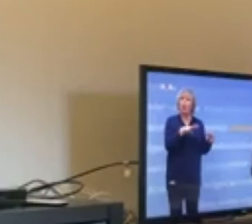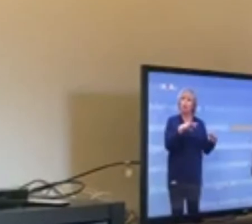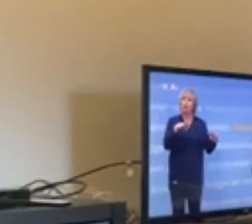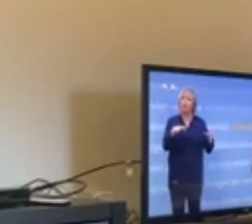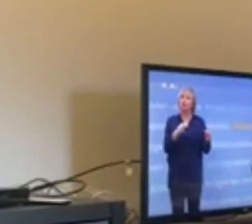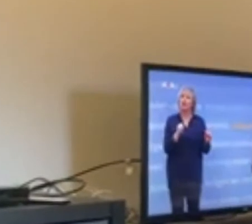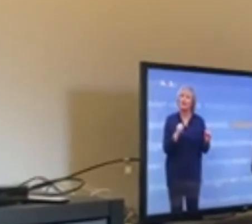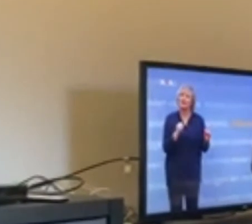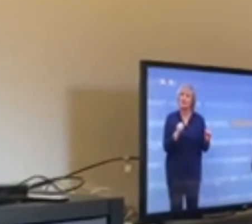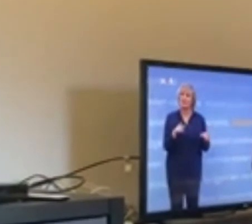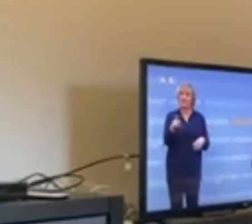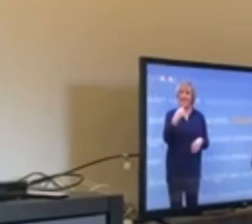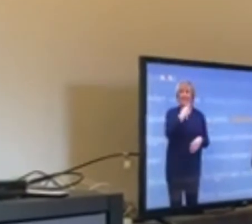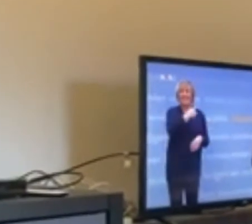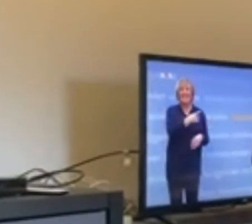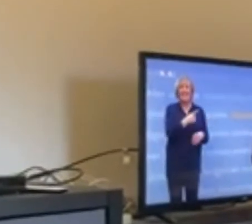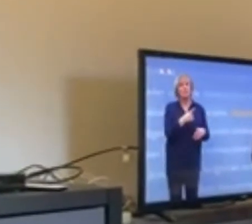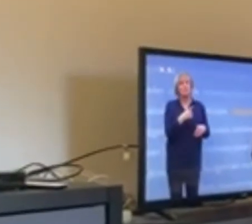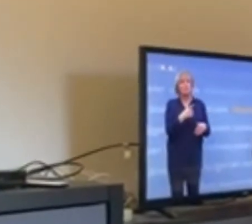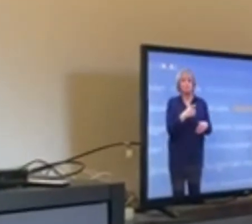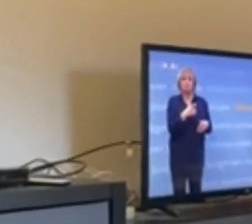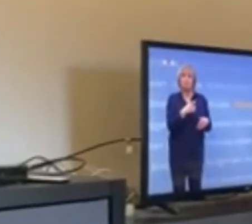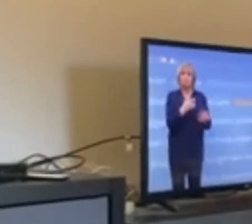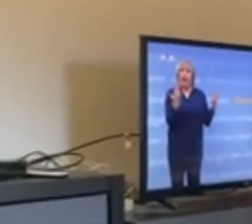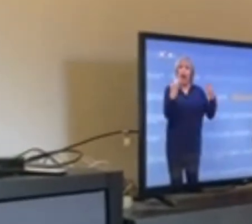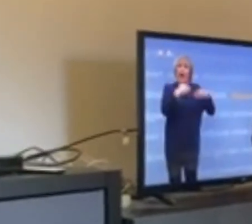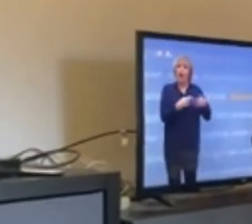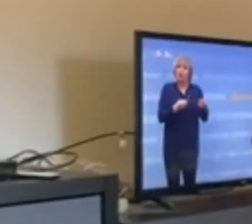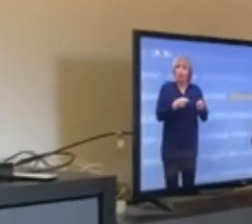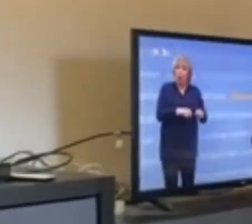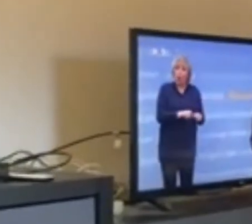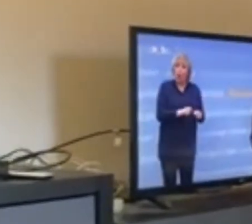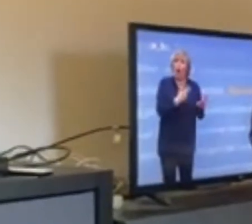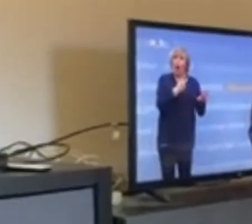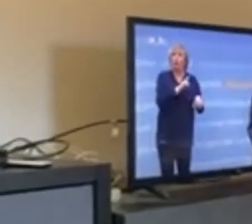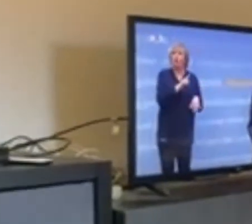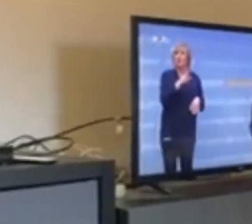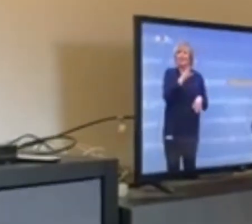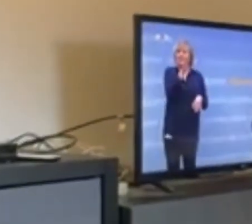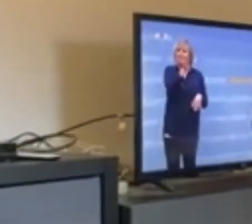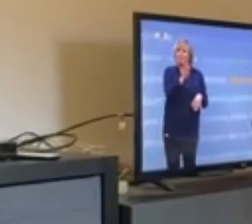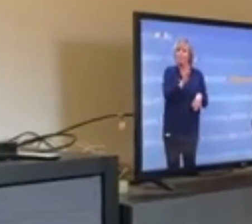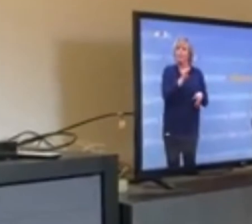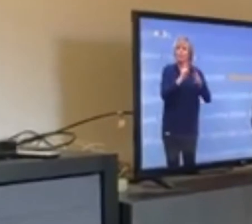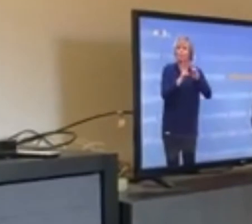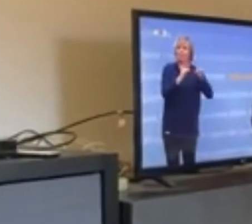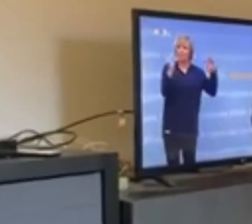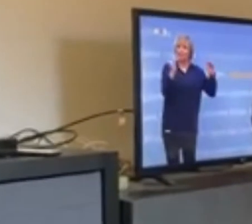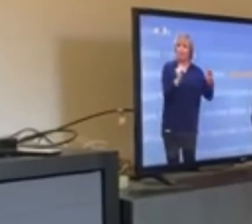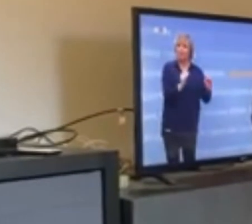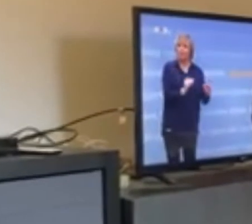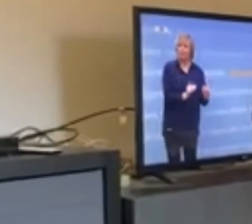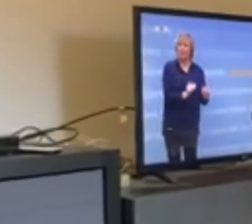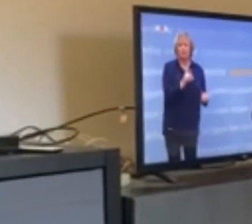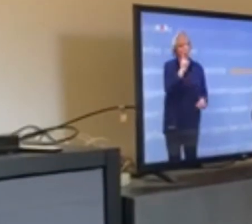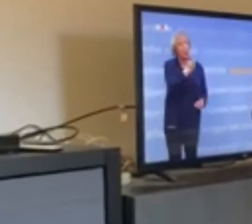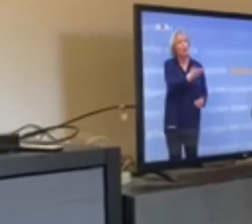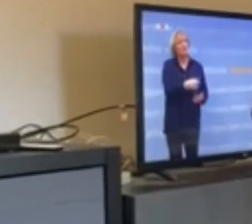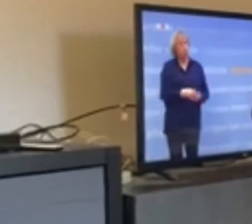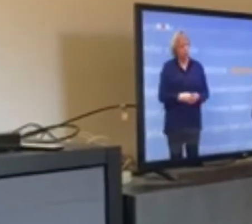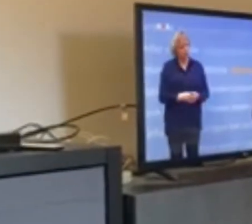lulletje rozenwater bij hoor. Dat gaat zo 8-13% van het R-getal af. Dus dat scheelt 8-13% in het aantal besmettingen. Hoe weet u dat